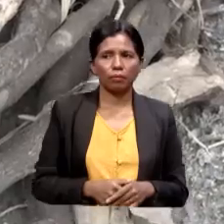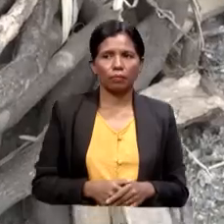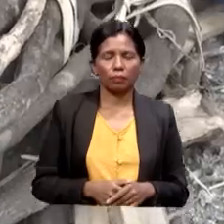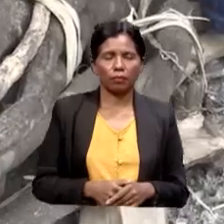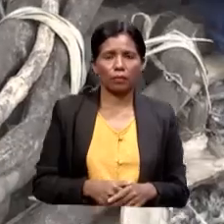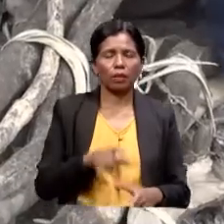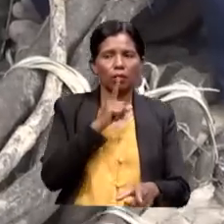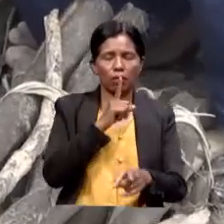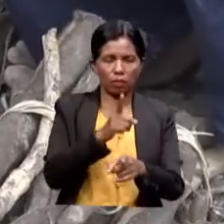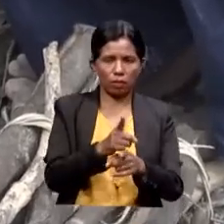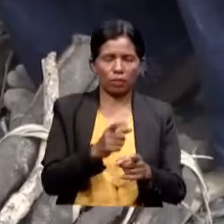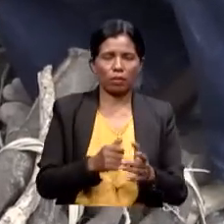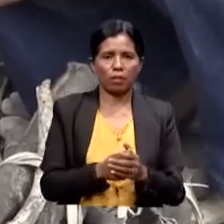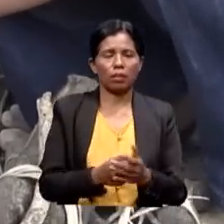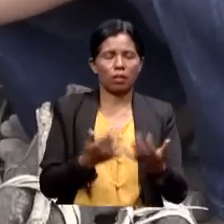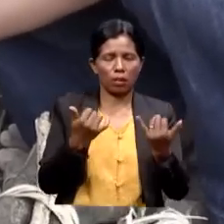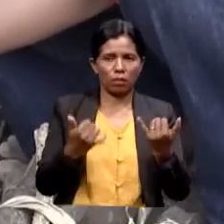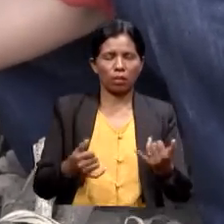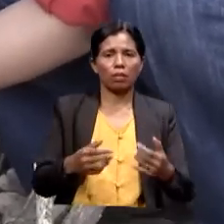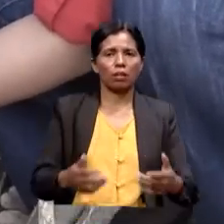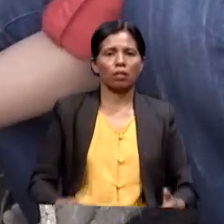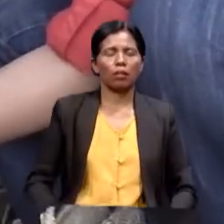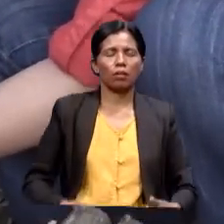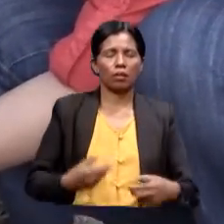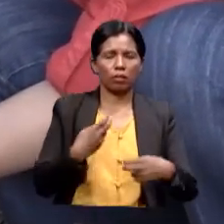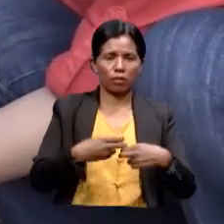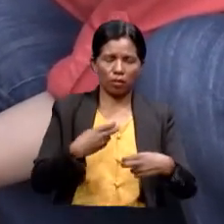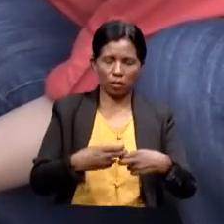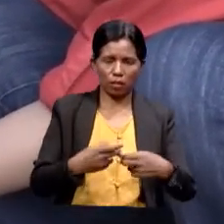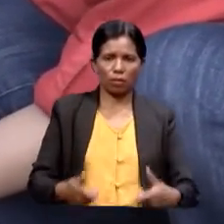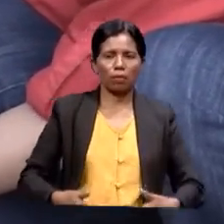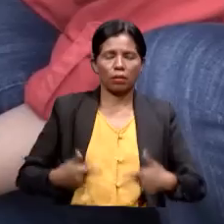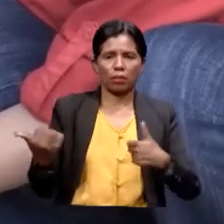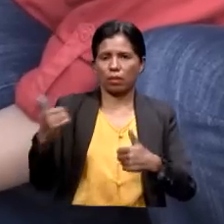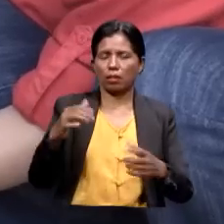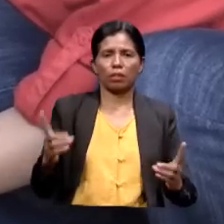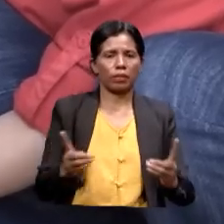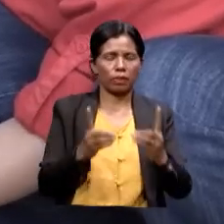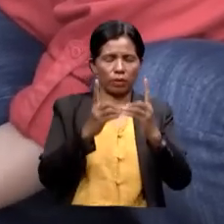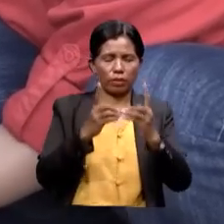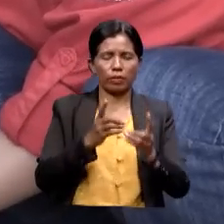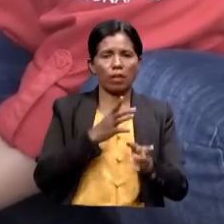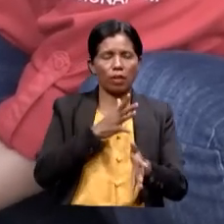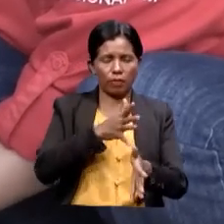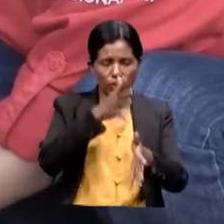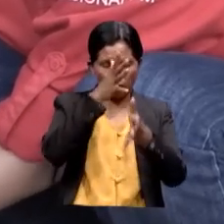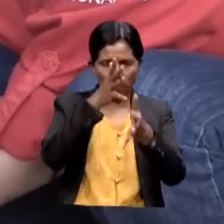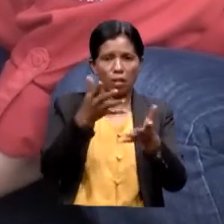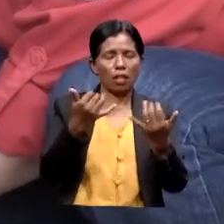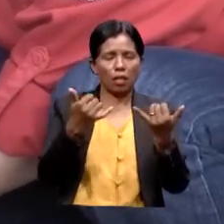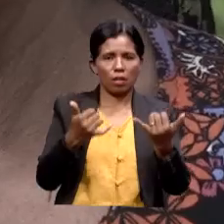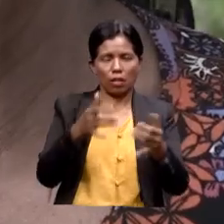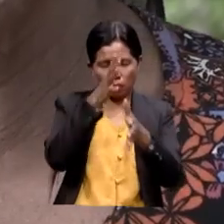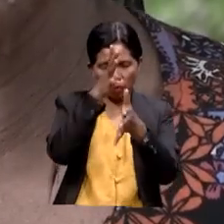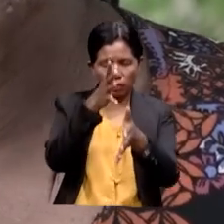Los doni, ida nema kondisaun moruk husi Morris nebe siraha soro. Avo Benjamin nebe agora ho